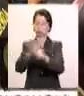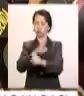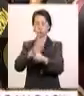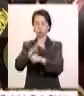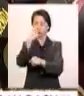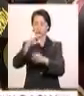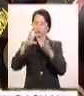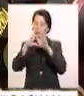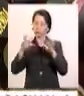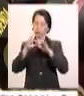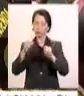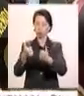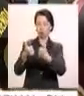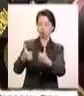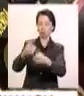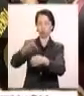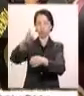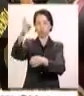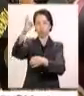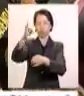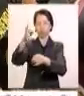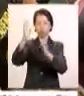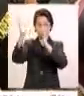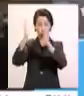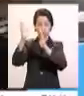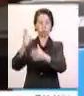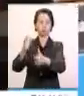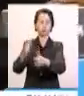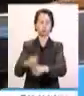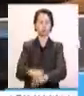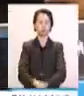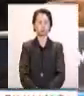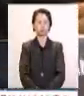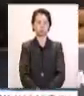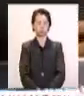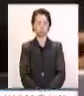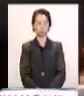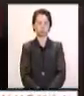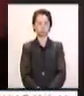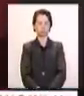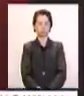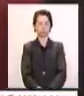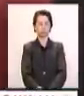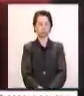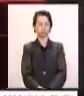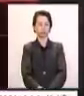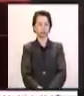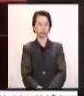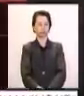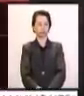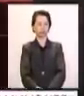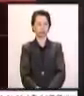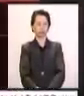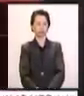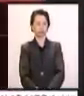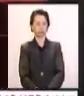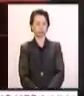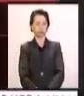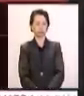untuk menceritakan kehebatan semangat juang Harimau Malaya. Trận đấu ngày mai với Malaysia